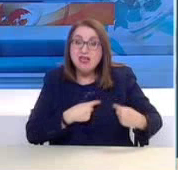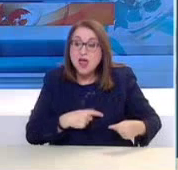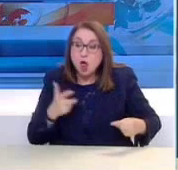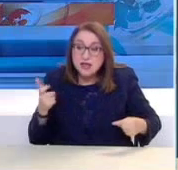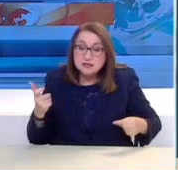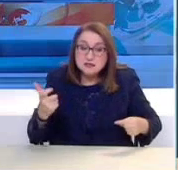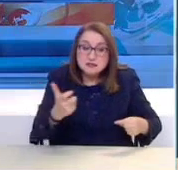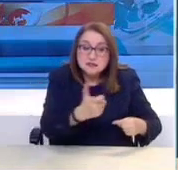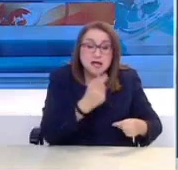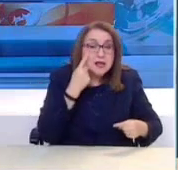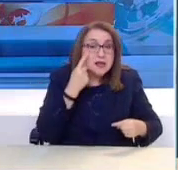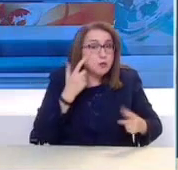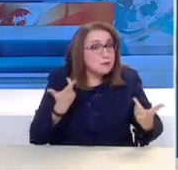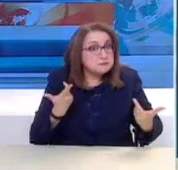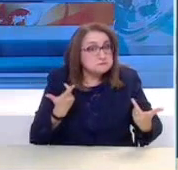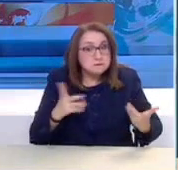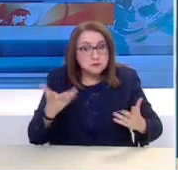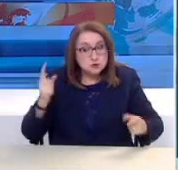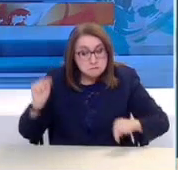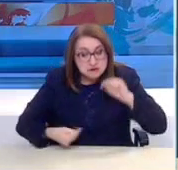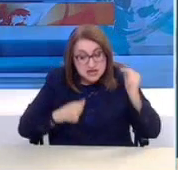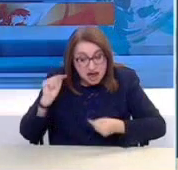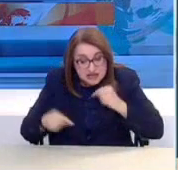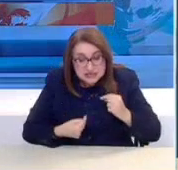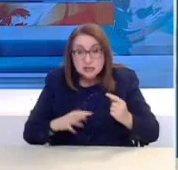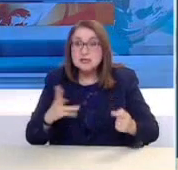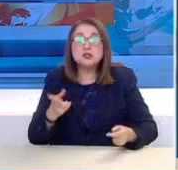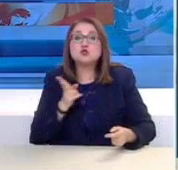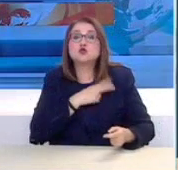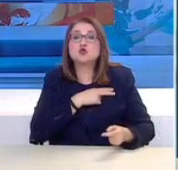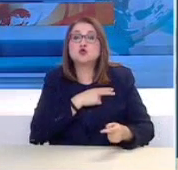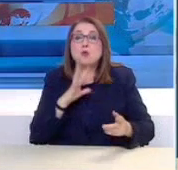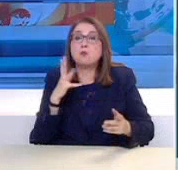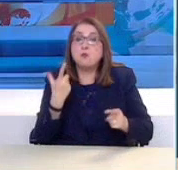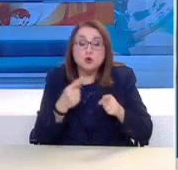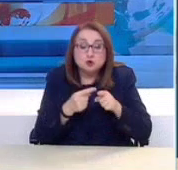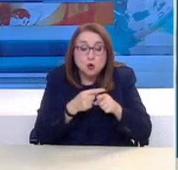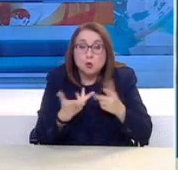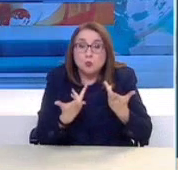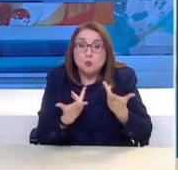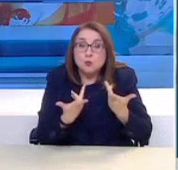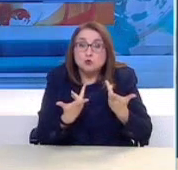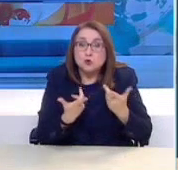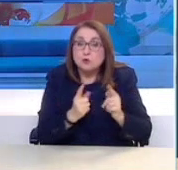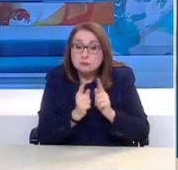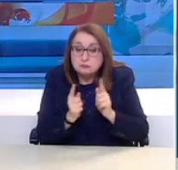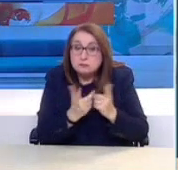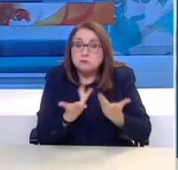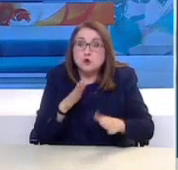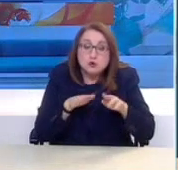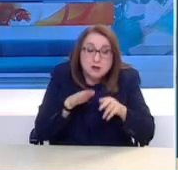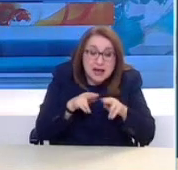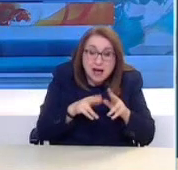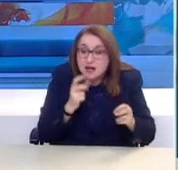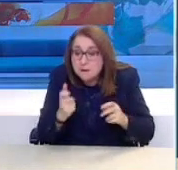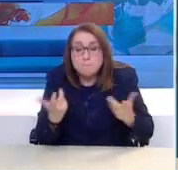ανίχνευση ανεπιθύμητων ενεργειών και τις κατάλληλες δόσεις. Για τα εμβόλια όμως η ανθρωπότητα είναι μακριά ακόμη από τη μαζική παραγωγή